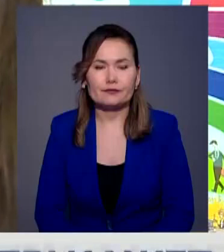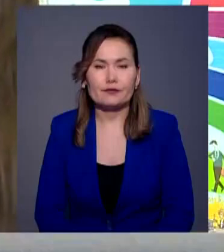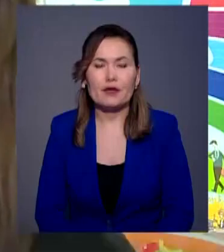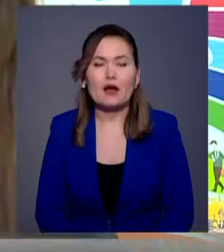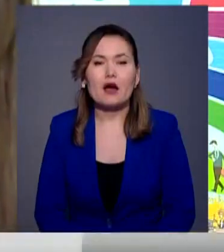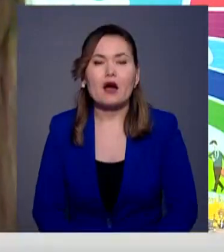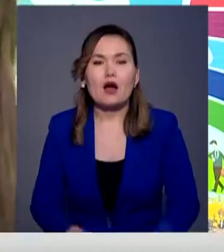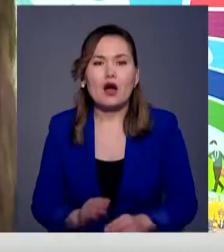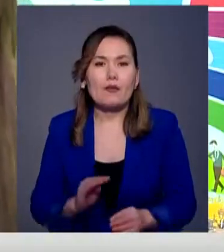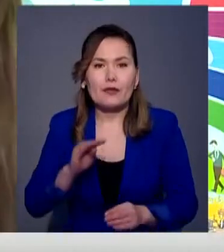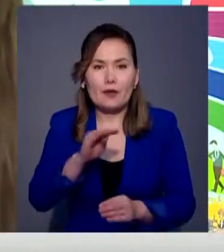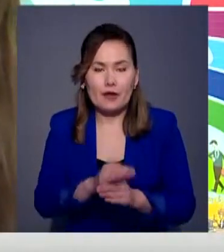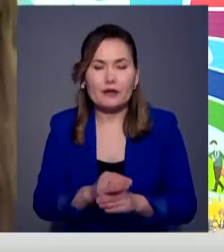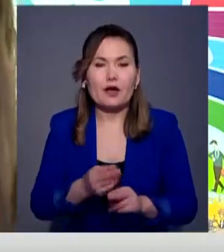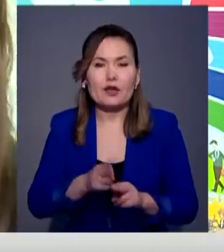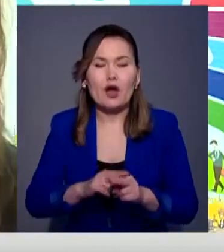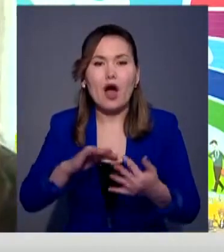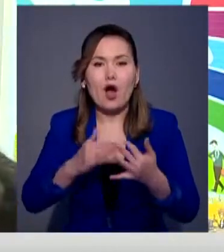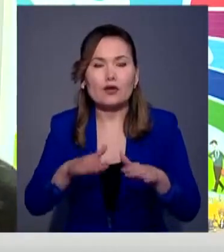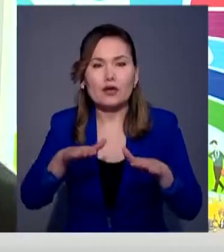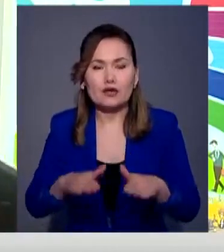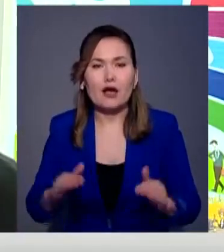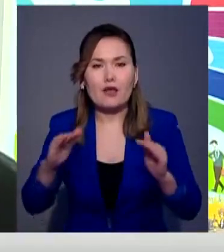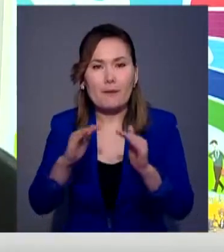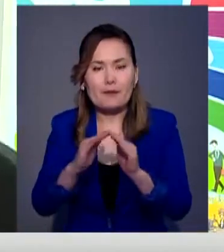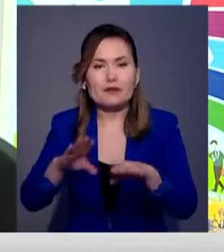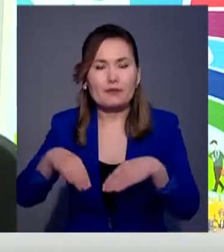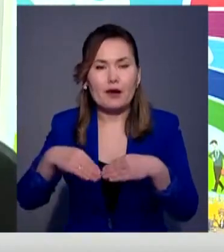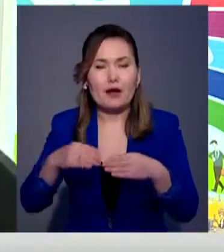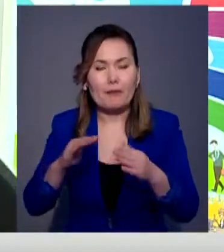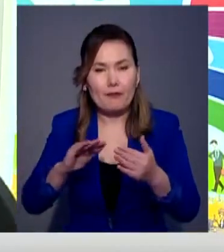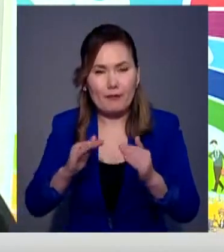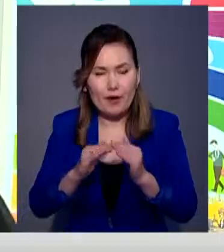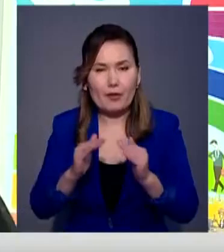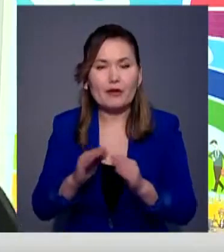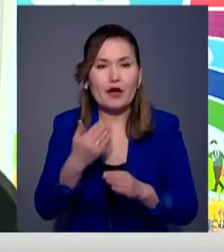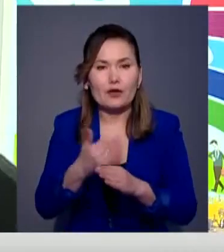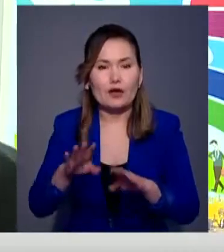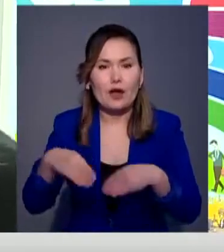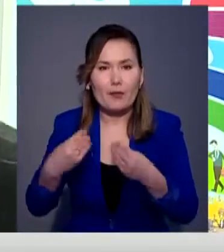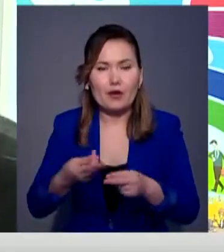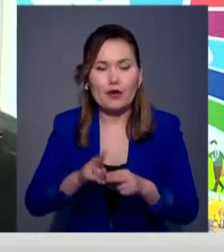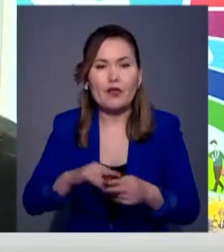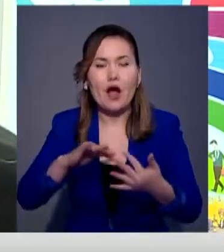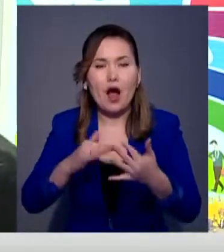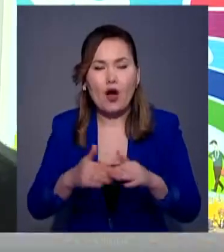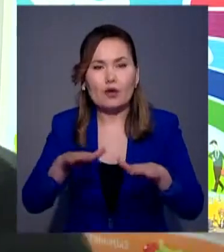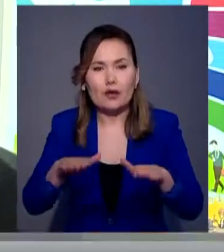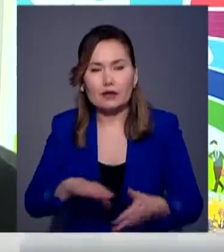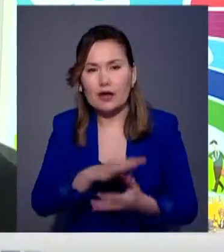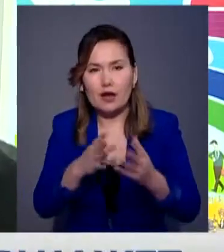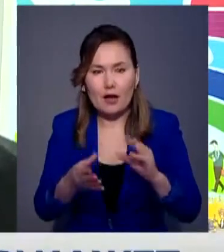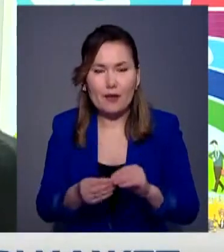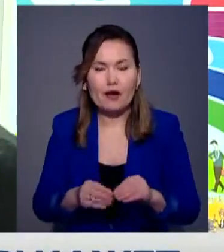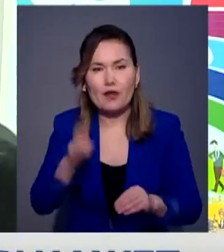Бұдан бөлек, баспаналуға жеңілдетілген несие қаржысы да қарастырылған. Ал аудан, ауылдарда, арендалық үйлермен жатақханалар,